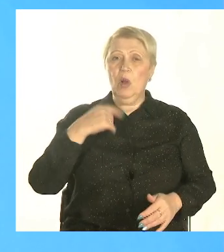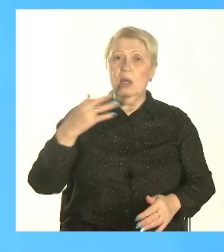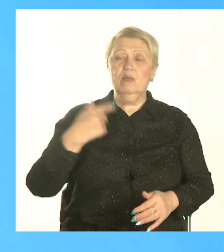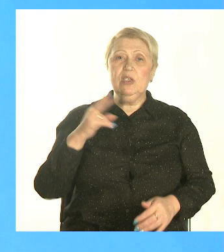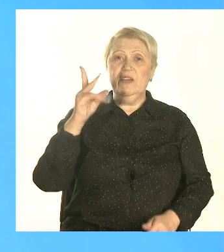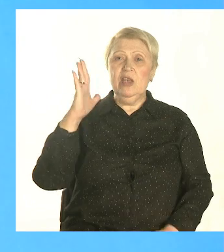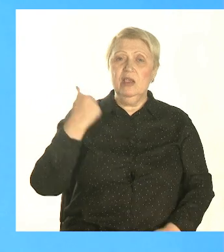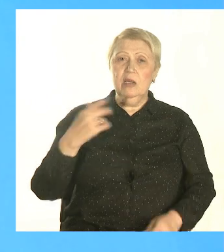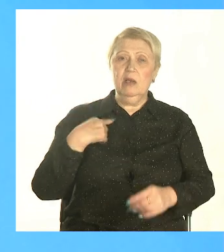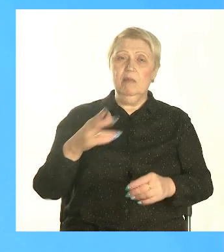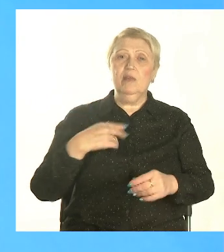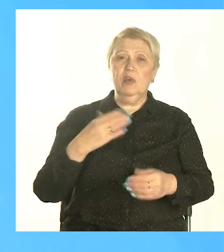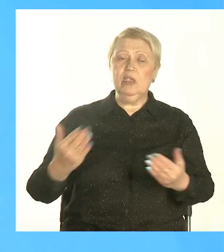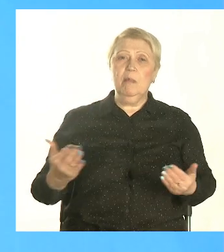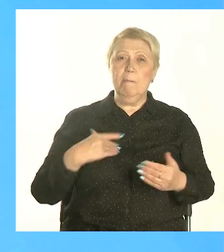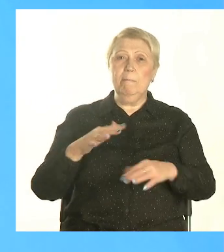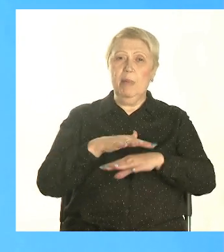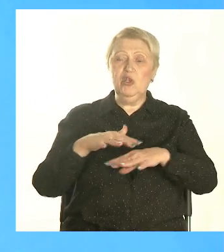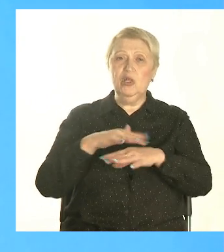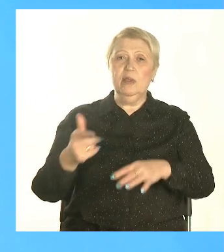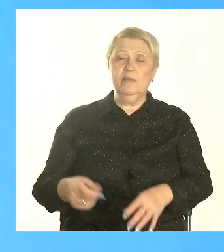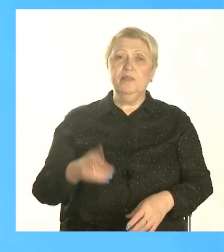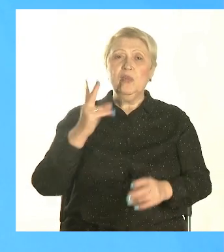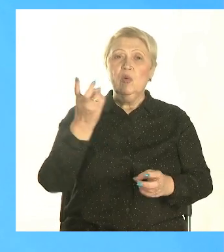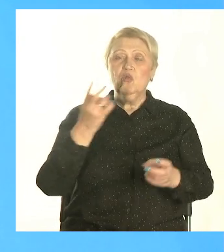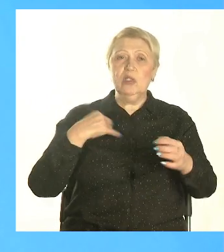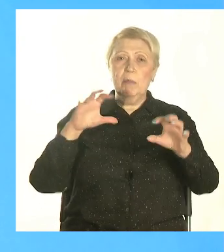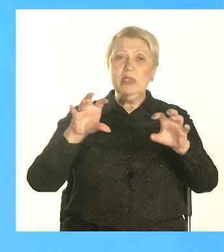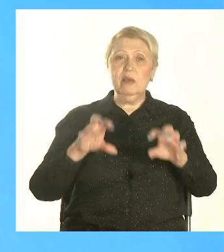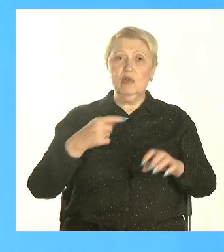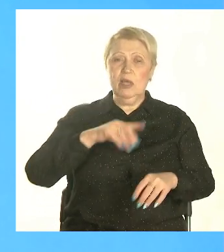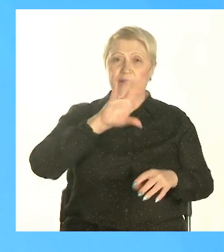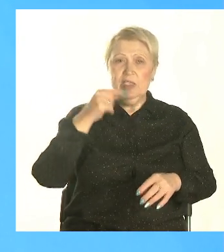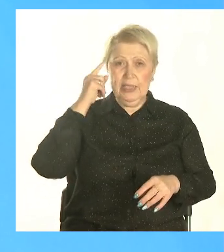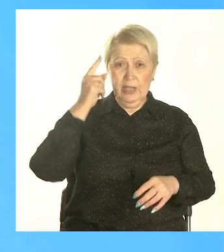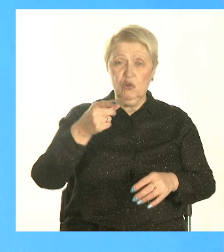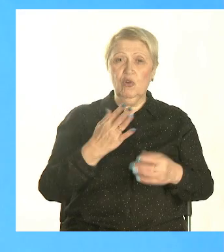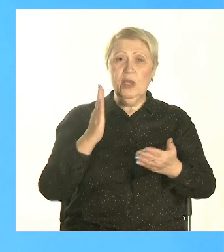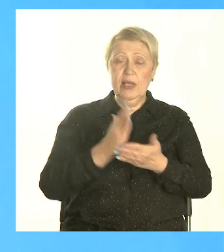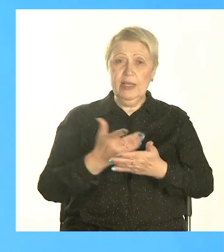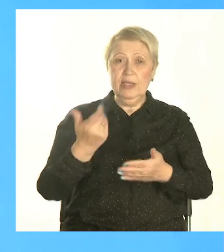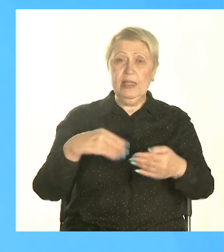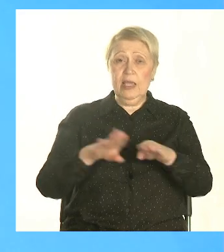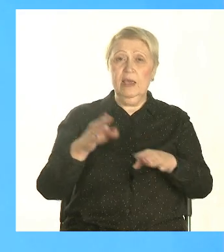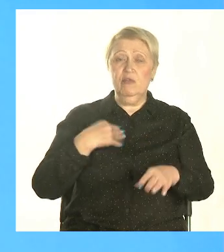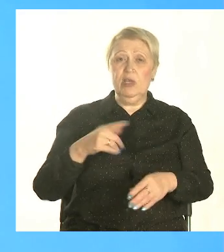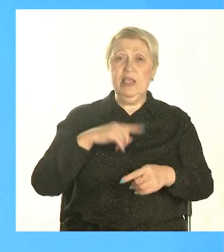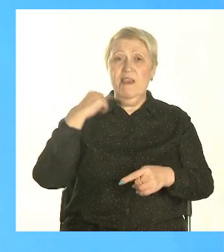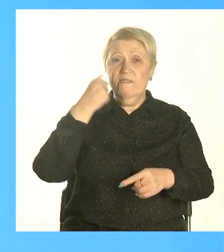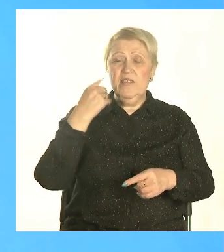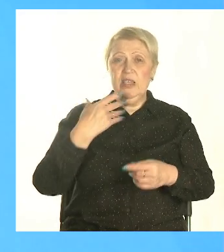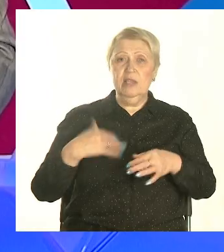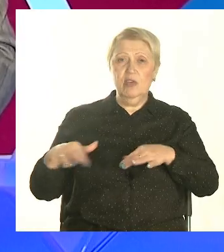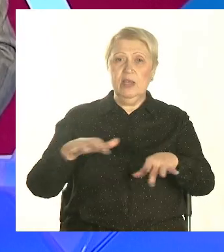должна сделать управляющая компания ТСЖ, опять же, по закону? Они знают конкретно, что в их доме такие-то, такие-то виды деятельности. Они обязаны